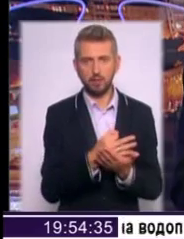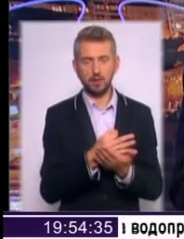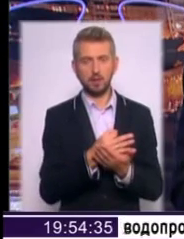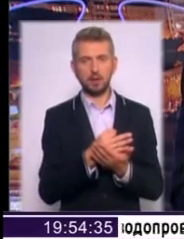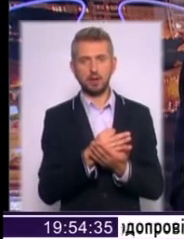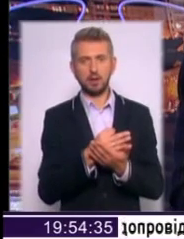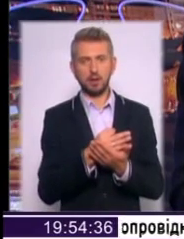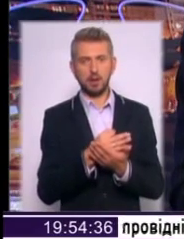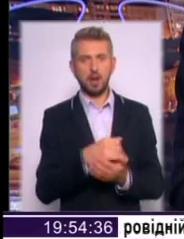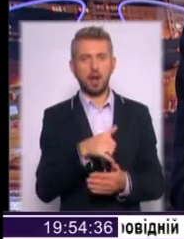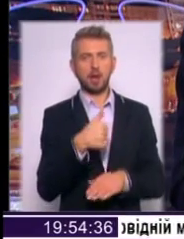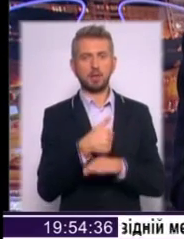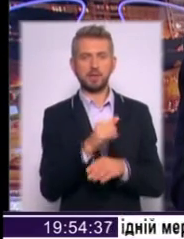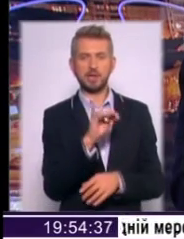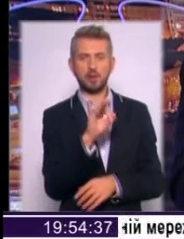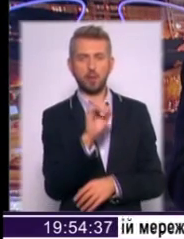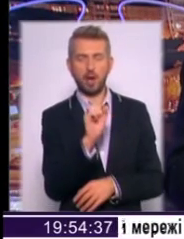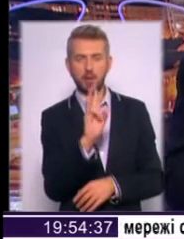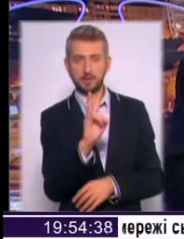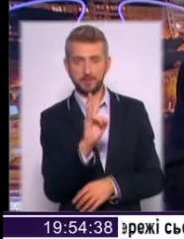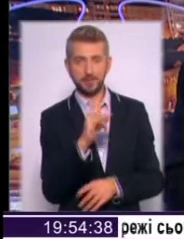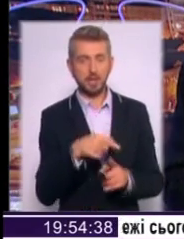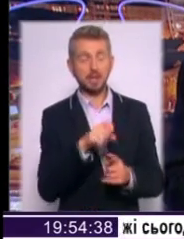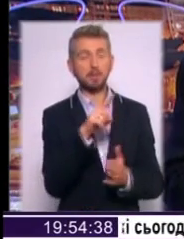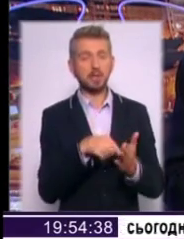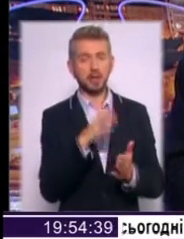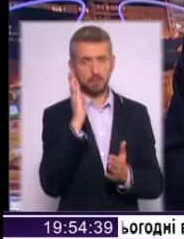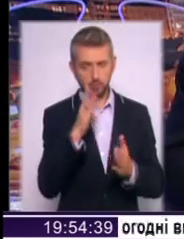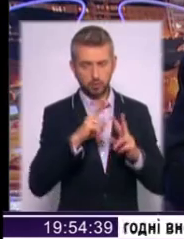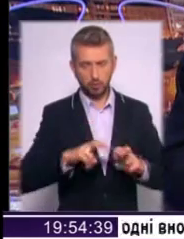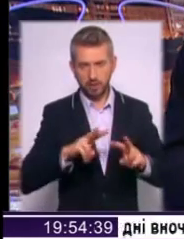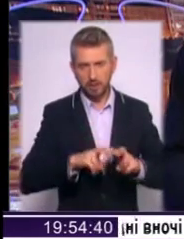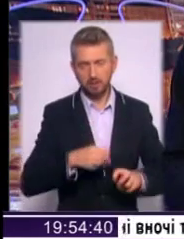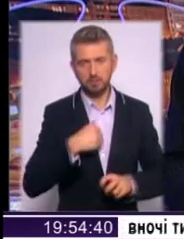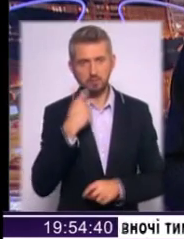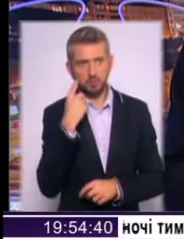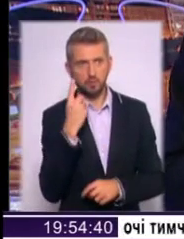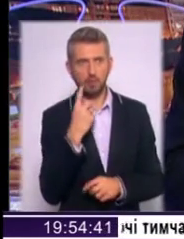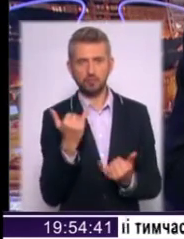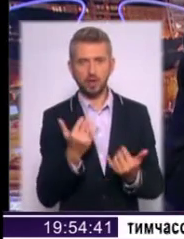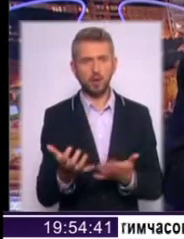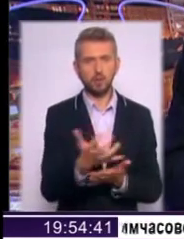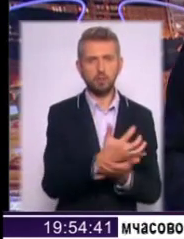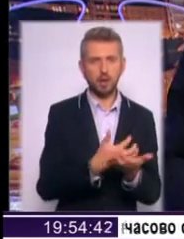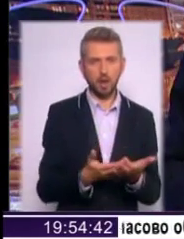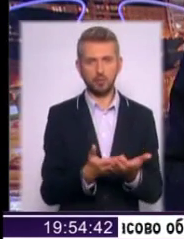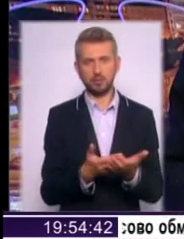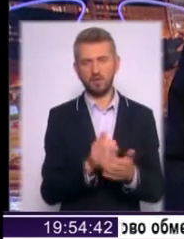архієпіскоп Пергамський Іоанн. Це питання буде розглядатися, очевидно, що набирається аргументація,